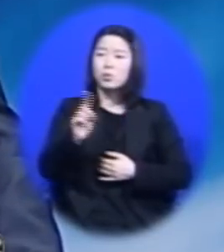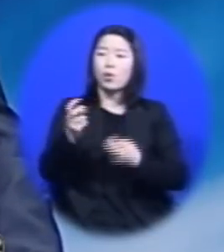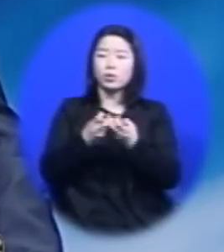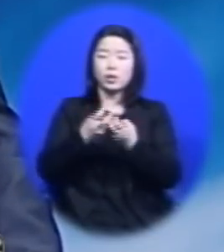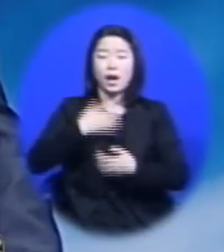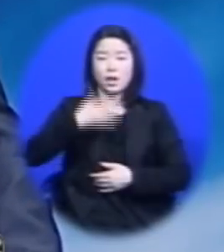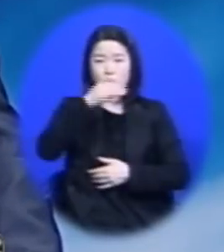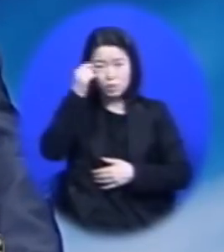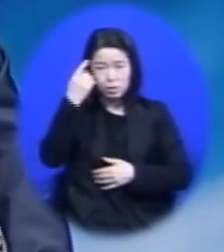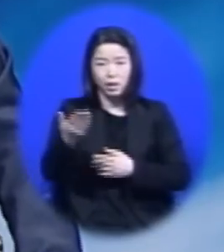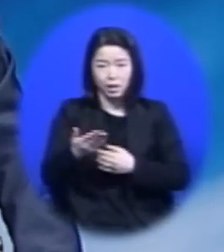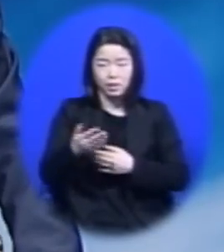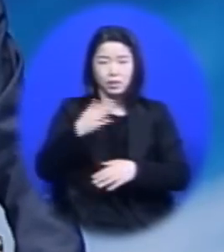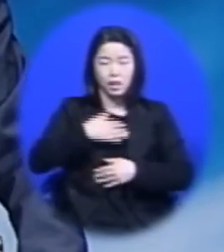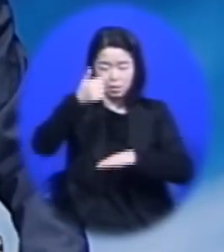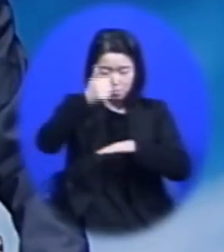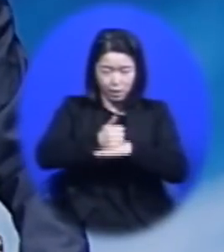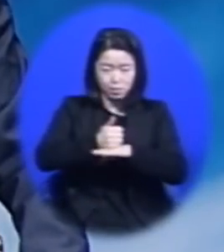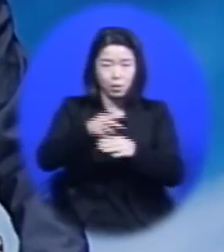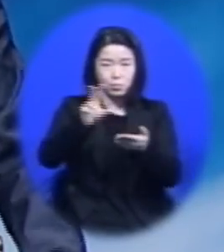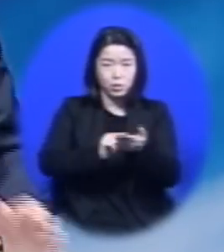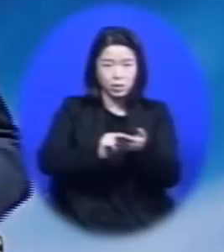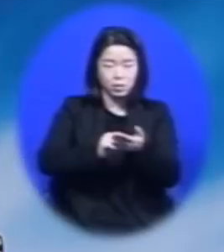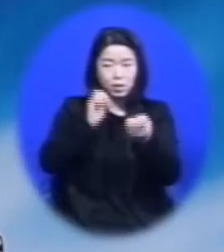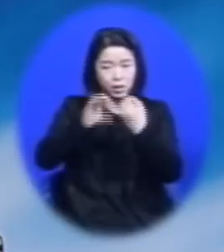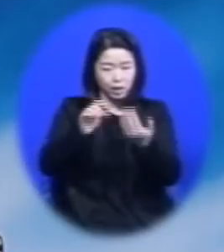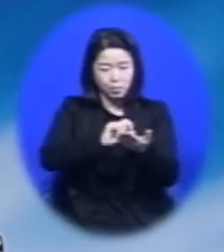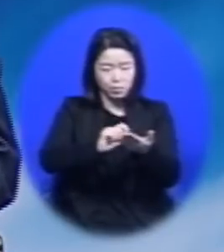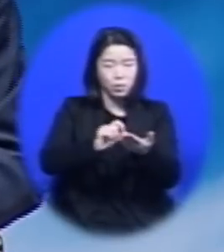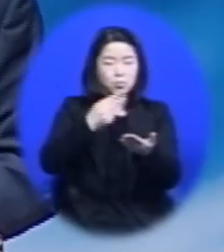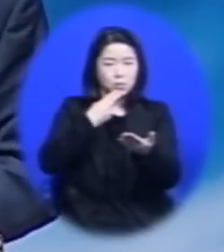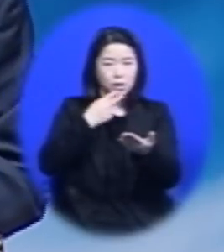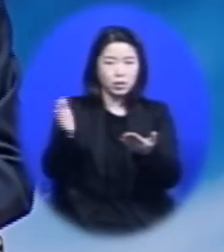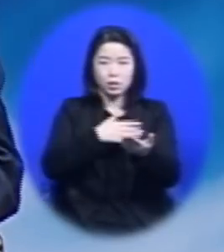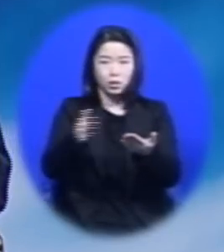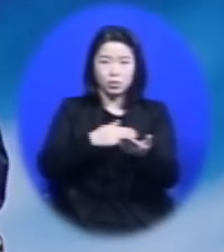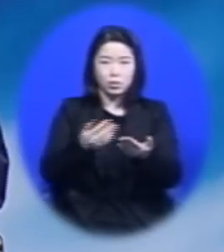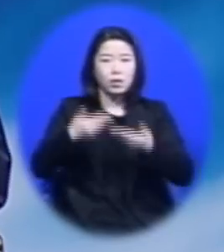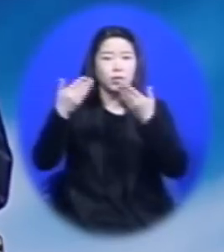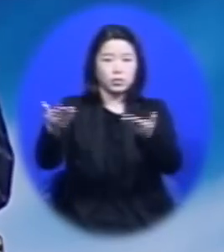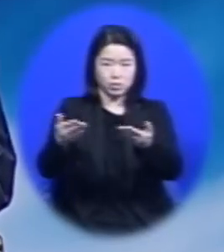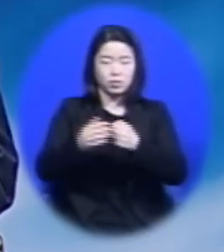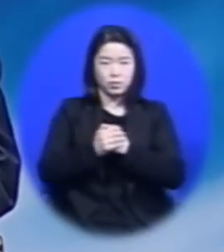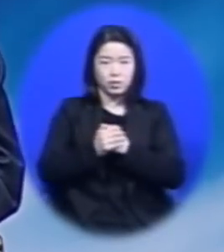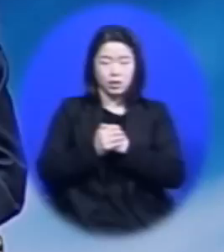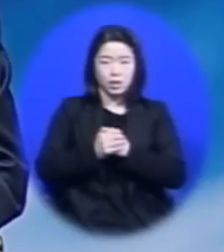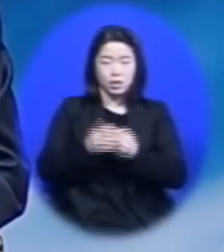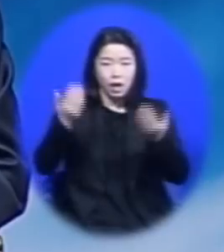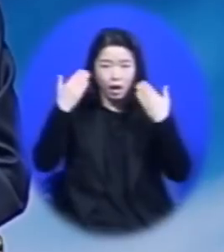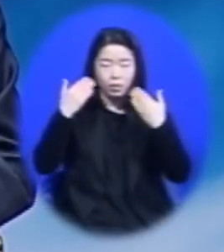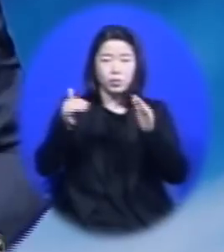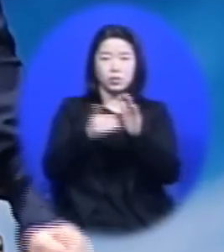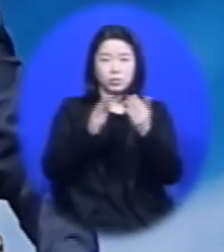있겠는가 나는 마지막 문제를 답할 수 없었고 그 문제는 공란으로 해서 답안지를 제출했다 수이 끝나기